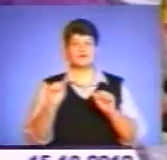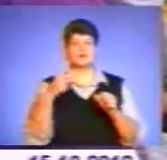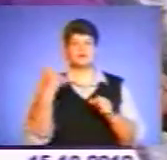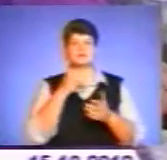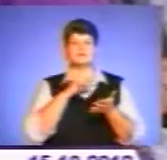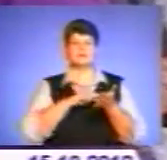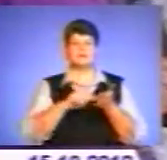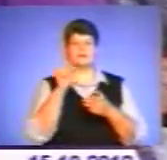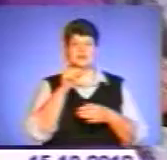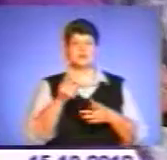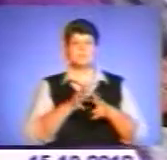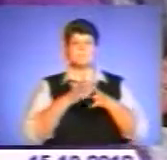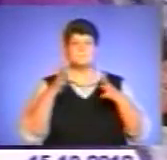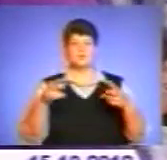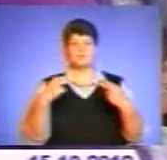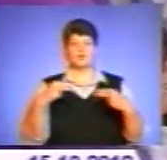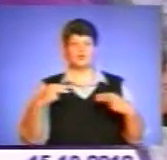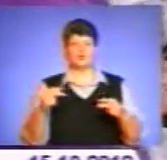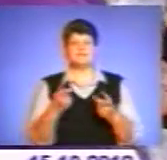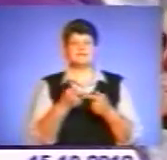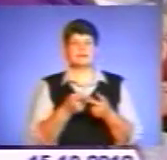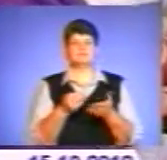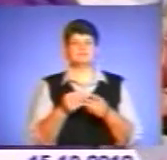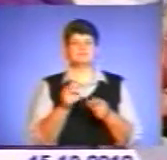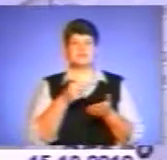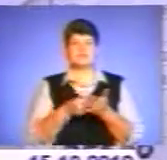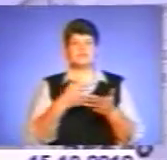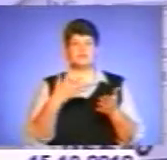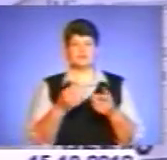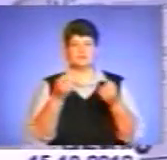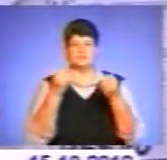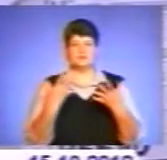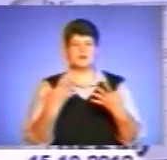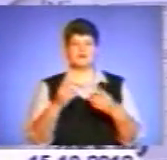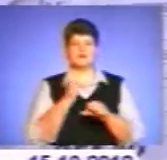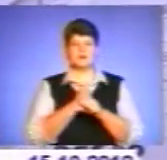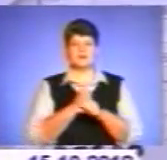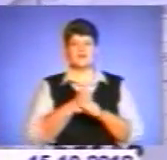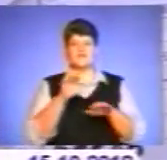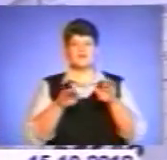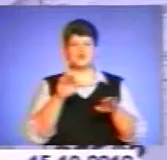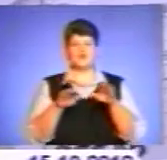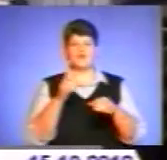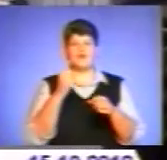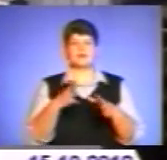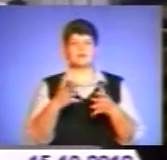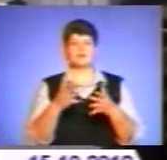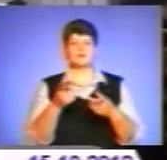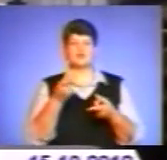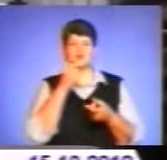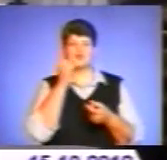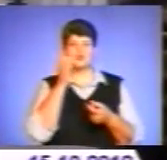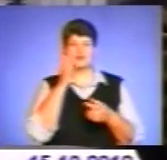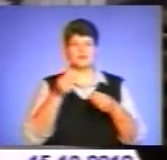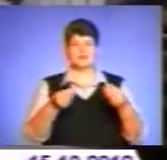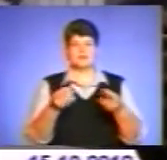що більшість продуктів тут реалізують за її собівартістю, здійснюють фасування цукру, борошна, круп у зручну для покупців за